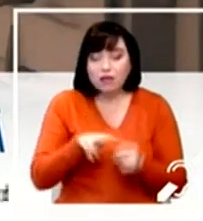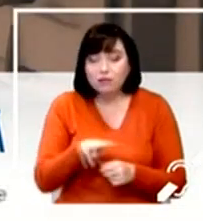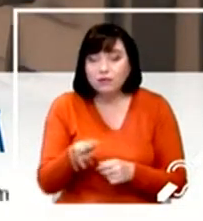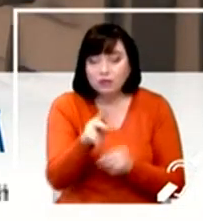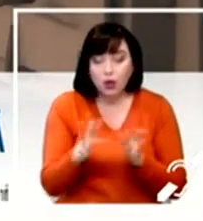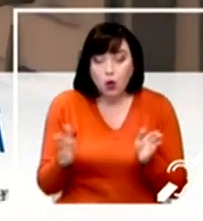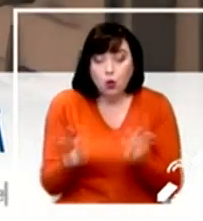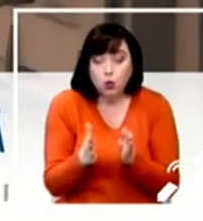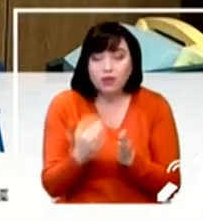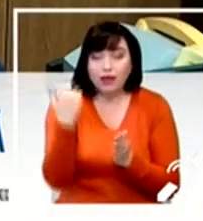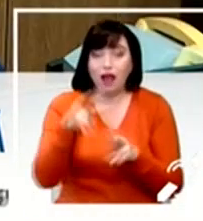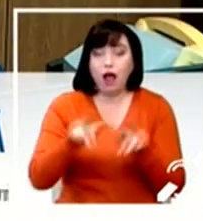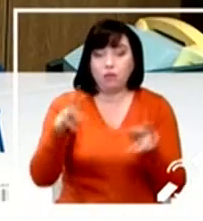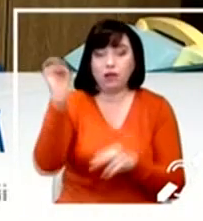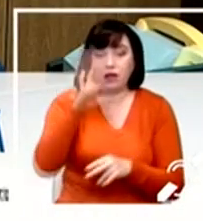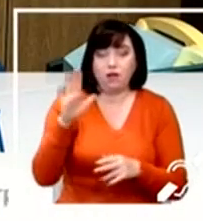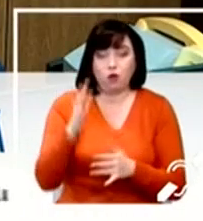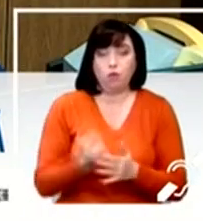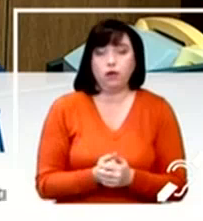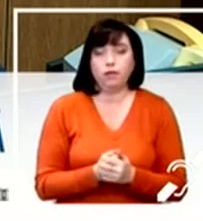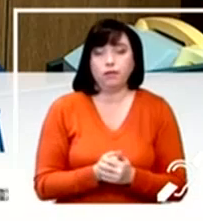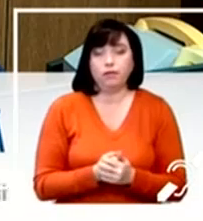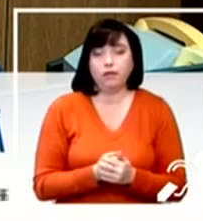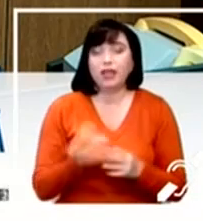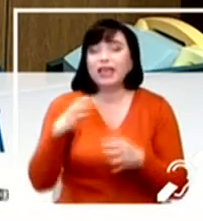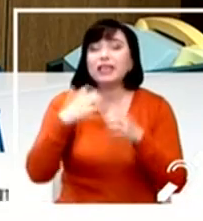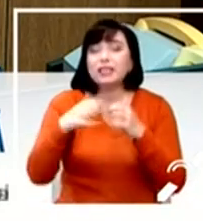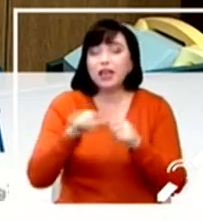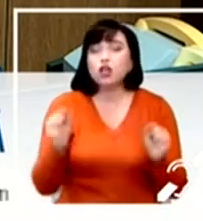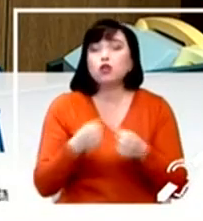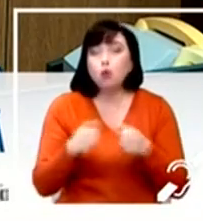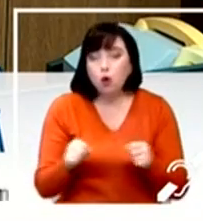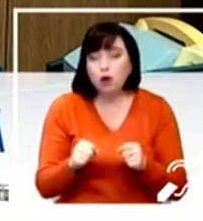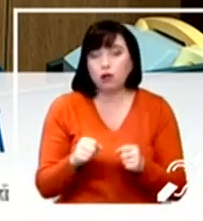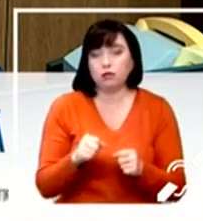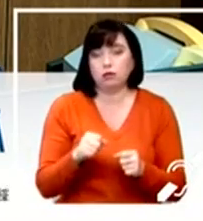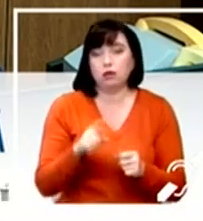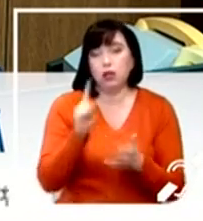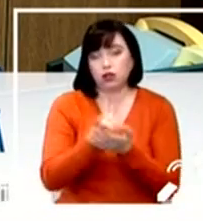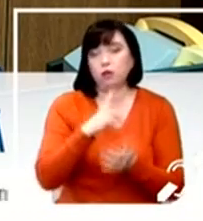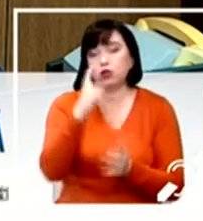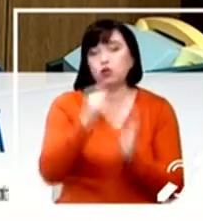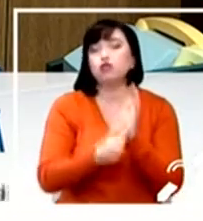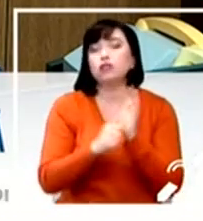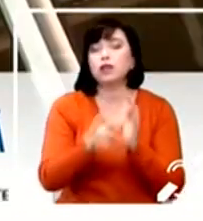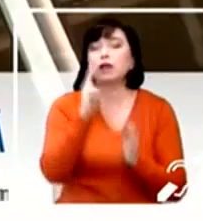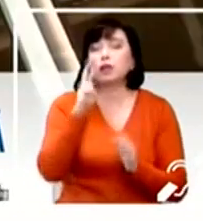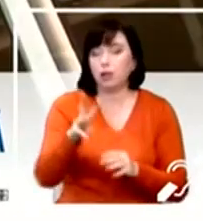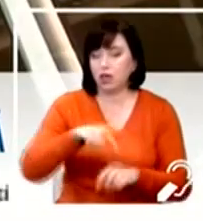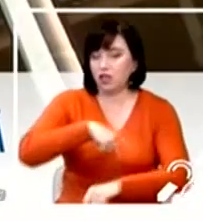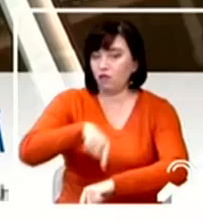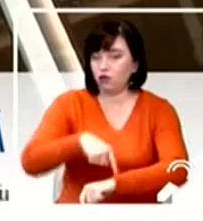în gust european, iar viteza minimă de, nu, medie de circulație pentru trenurile de călători trebuie să fie 160 de km pe